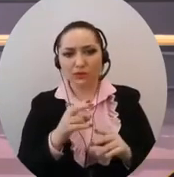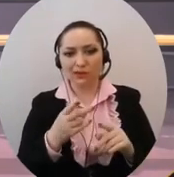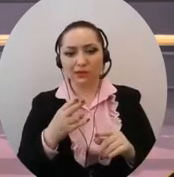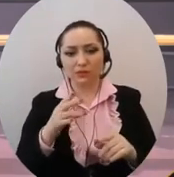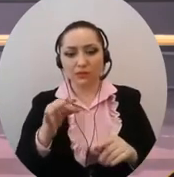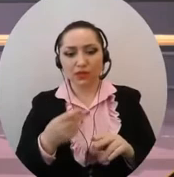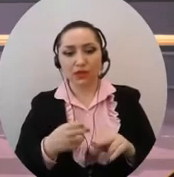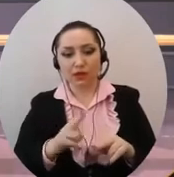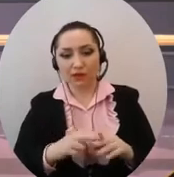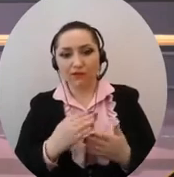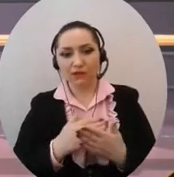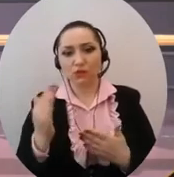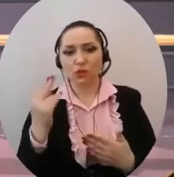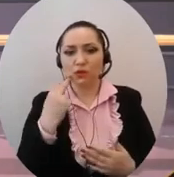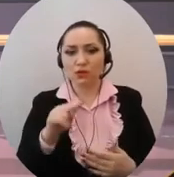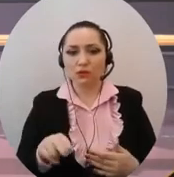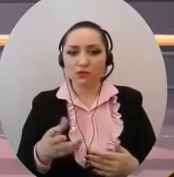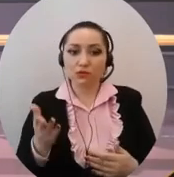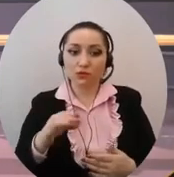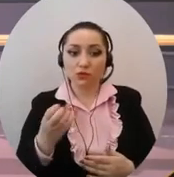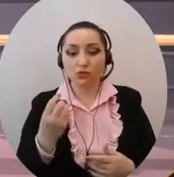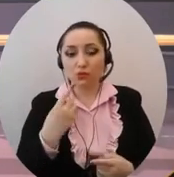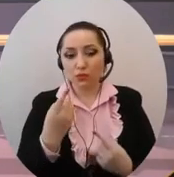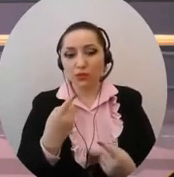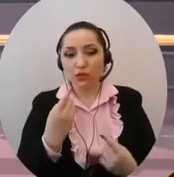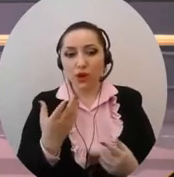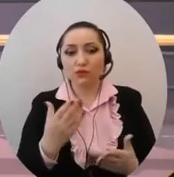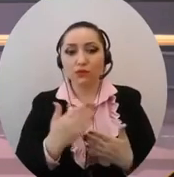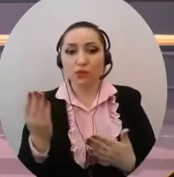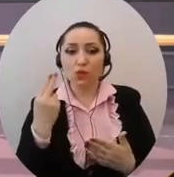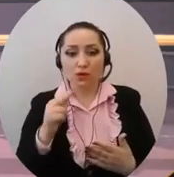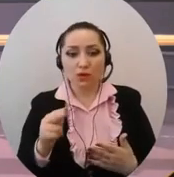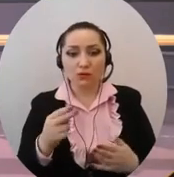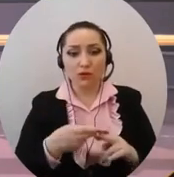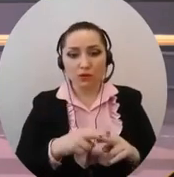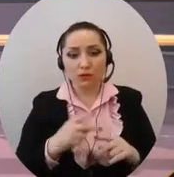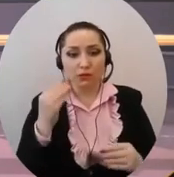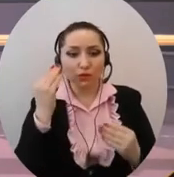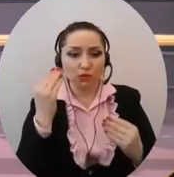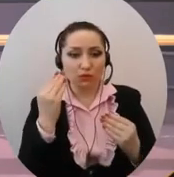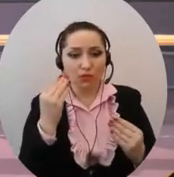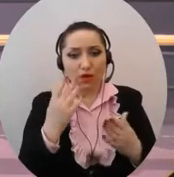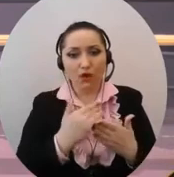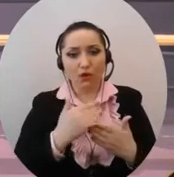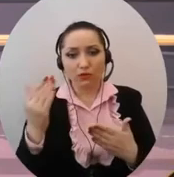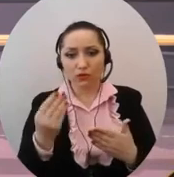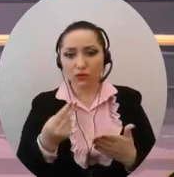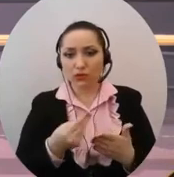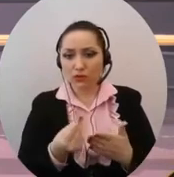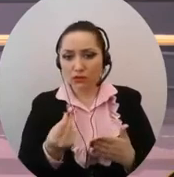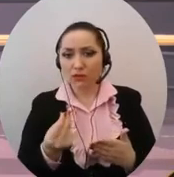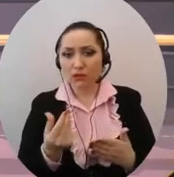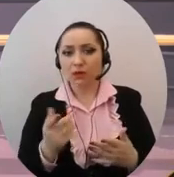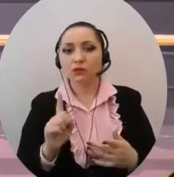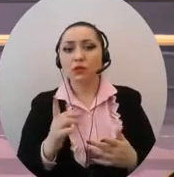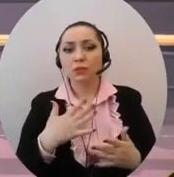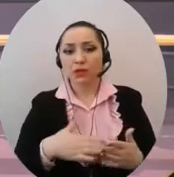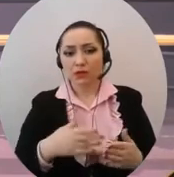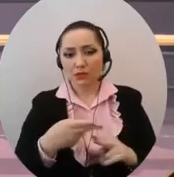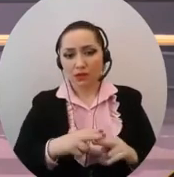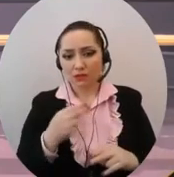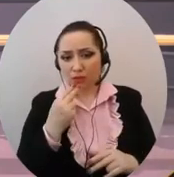качество. Давайте еще поговорим. Вот высокое качество обычно подразумевает очень высокие цены. Чем приятен этот продукт? Он